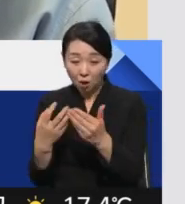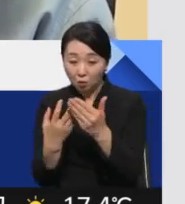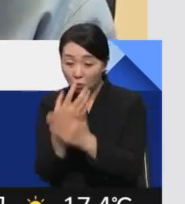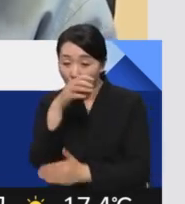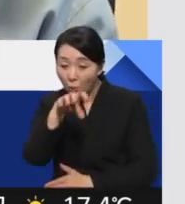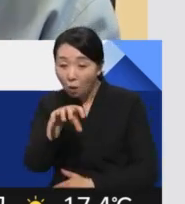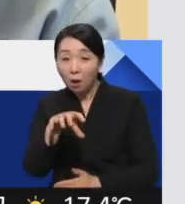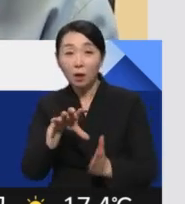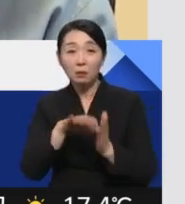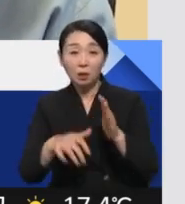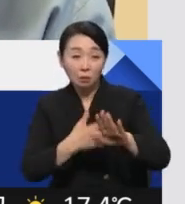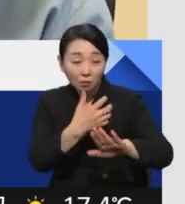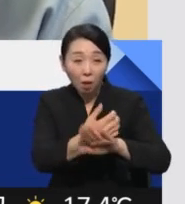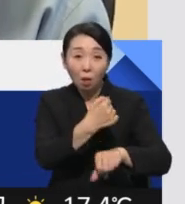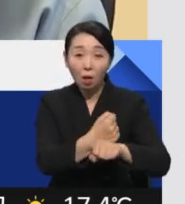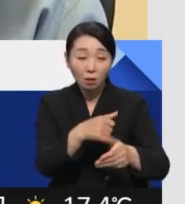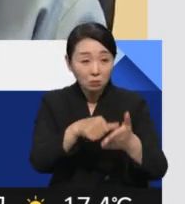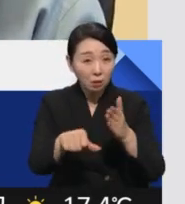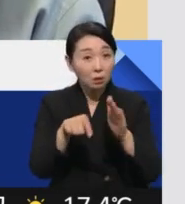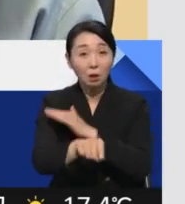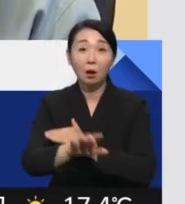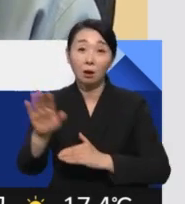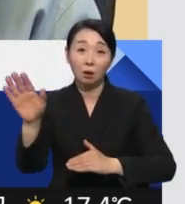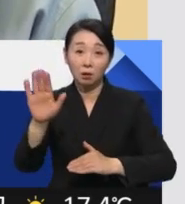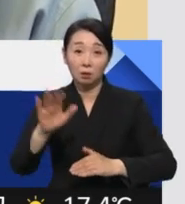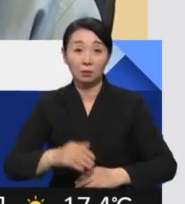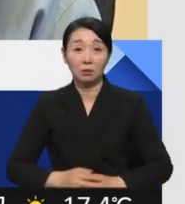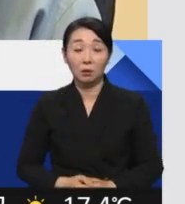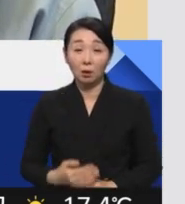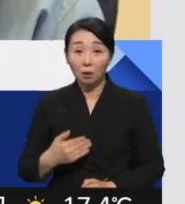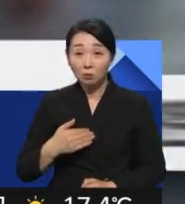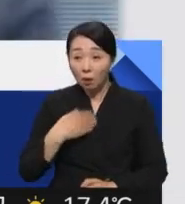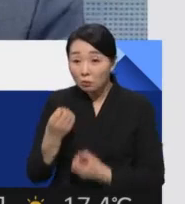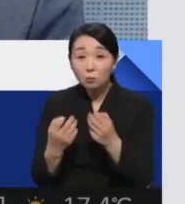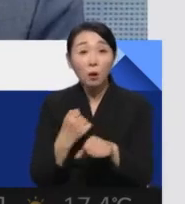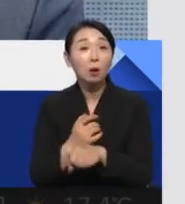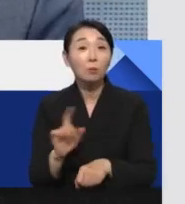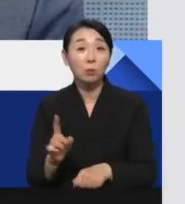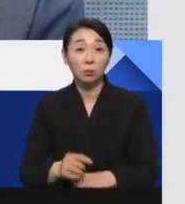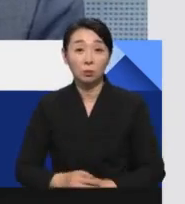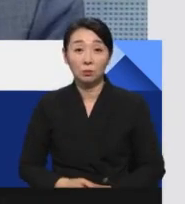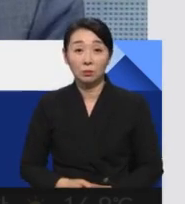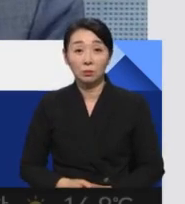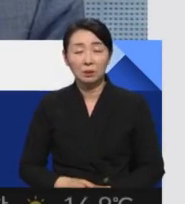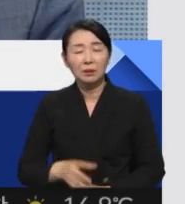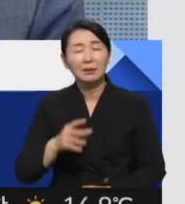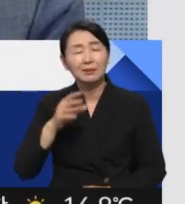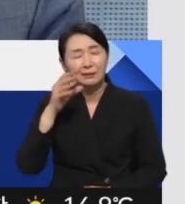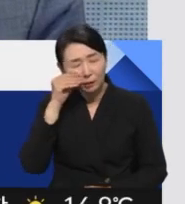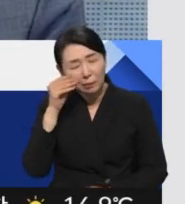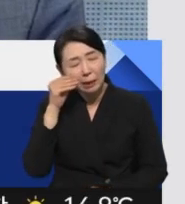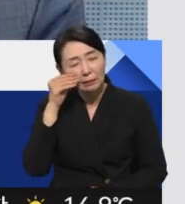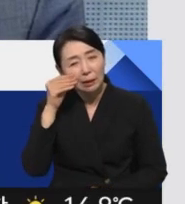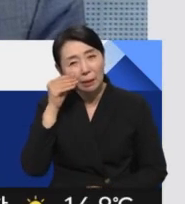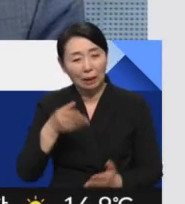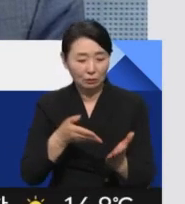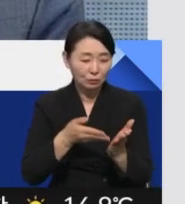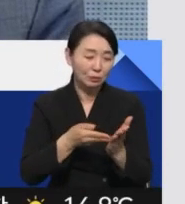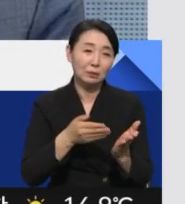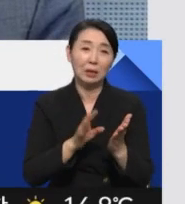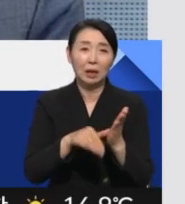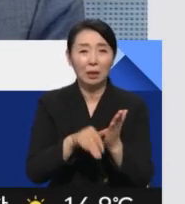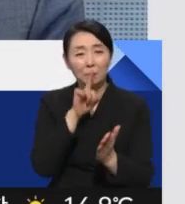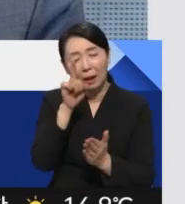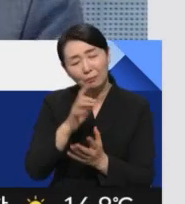개혁하러 갔지 삭제하러 간 거 아니에요. 네. 제가 네. 무슨 진술을 하죠? 제발 네. 언론에 나와서 이런저런